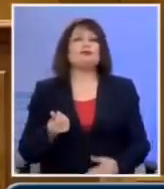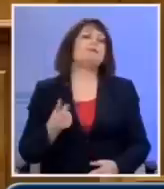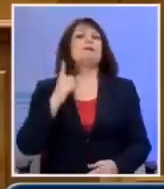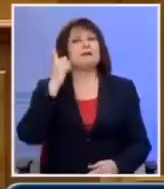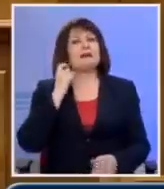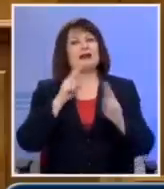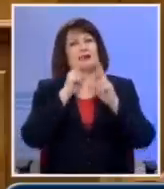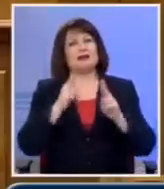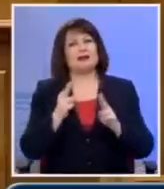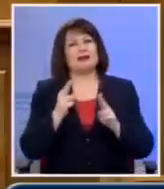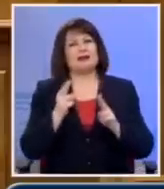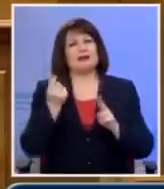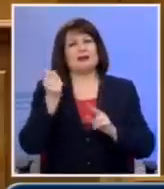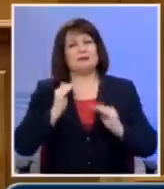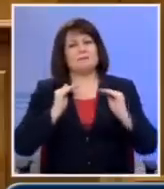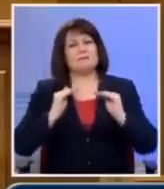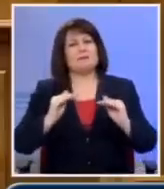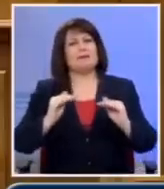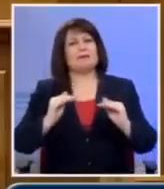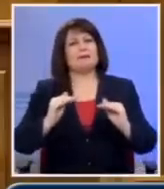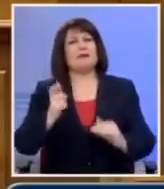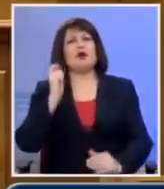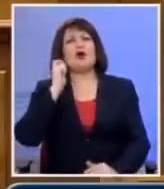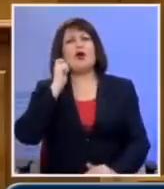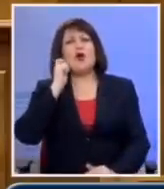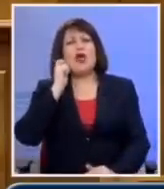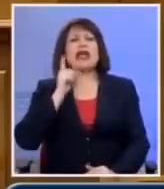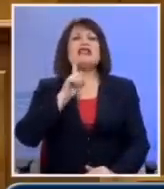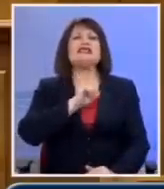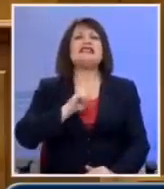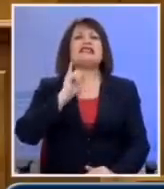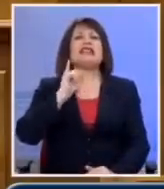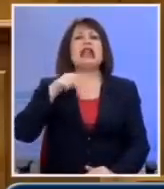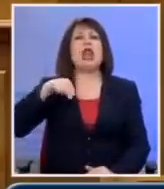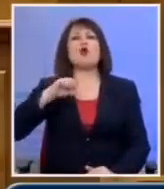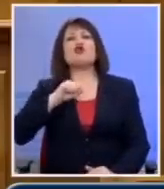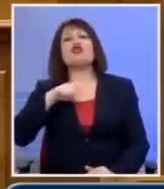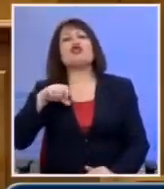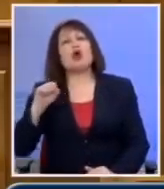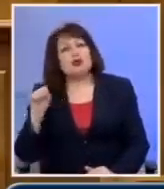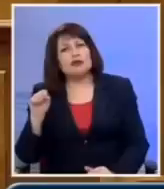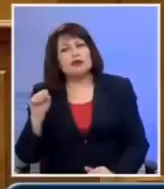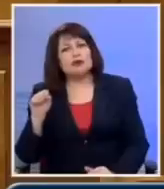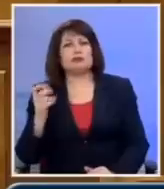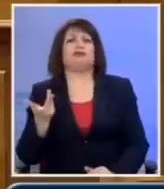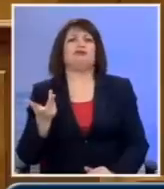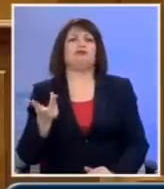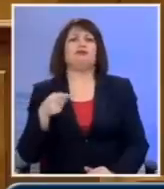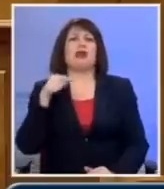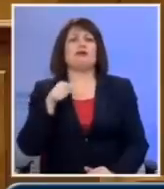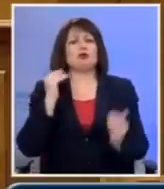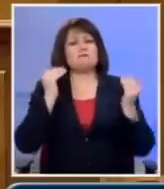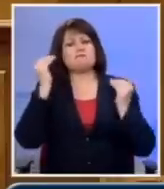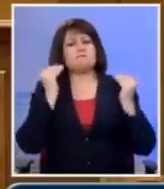διεθνή χρηματοοικονομική έχει όνομα. Ονομάζεται dilution. Και η νομιμότητά της είναι κάτι παραπάνω από